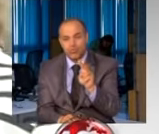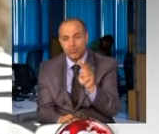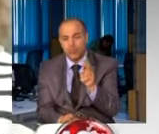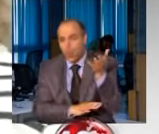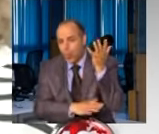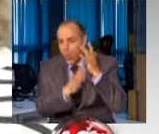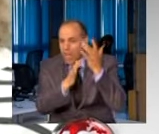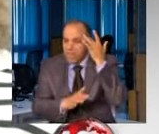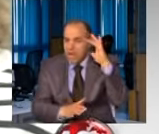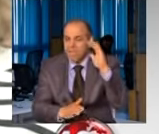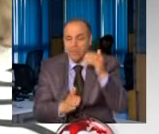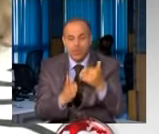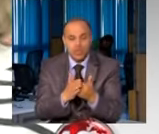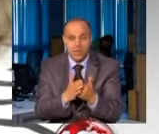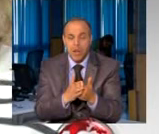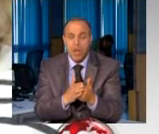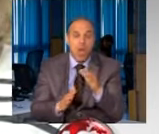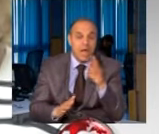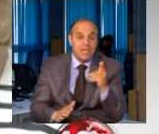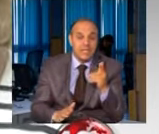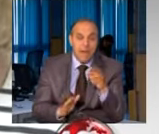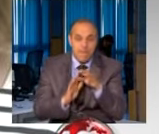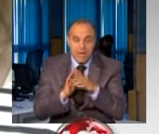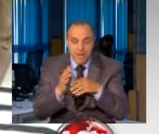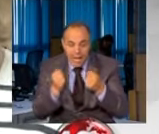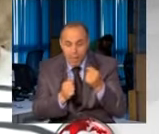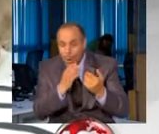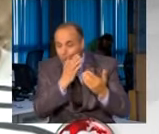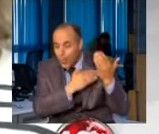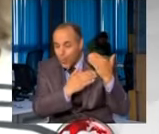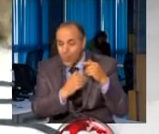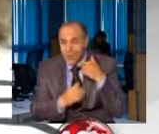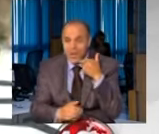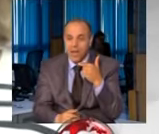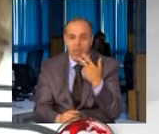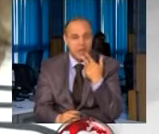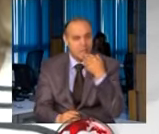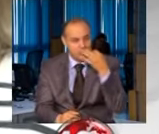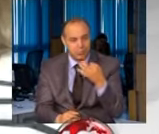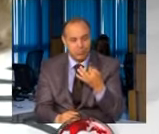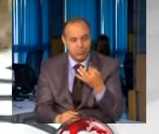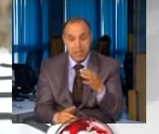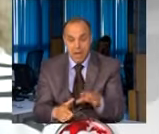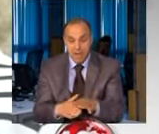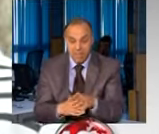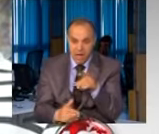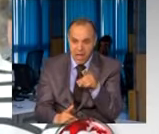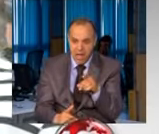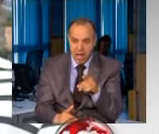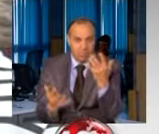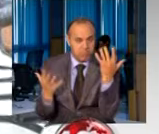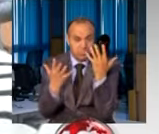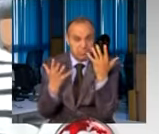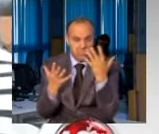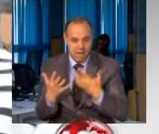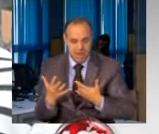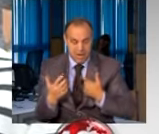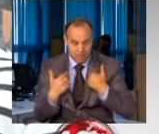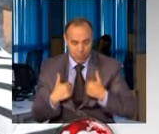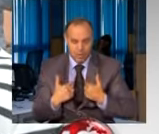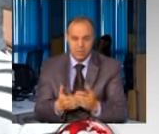الموروث الثقافي لجربة وخاصة فقرة السيارات القديمة. والحقيقة فإن هذه التظاهرة هي مفاجأة سارة